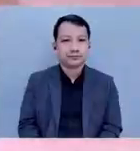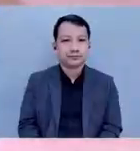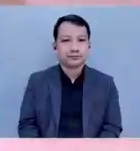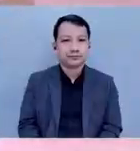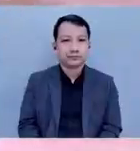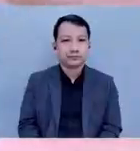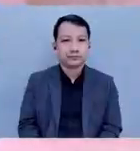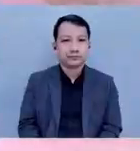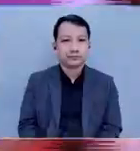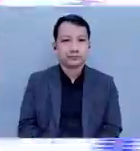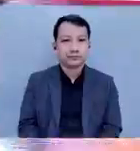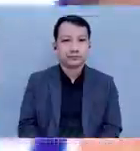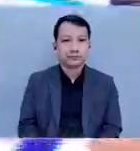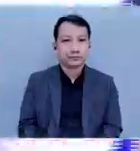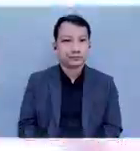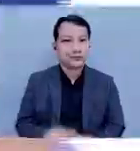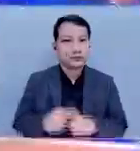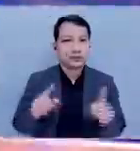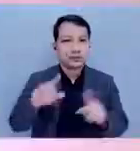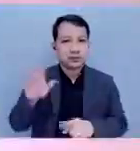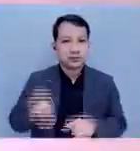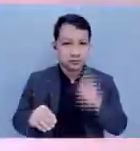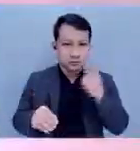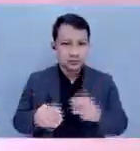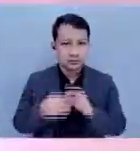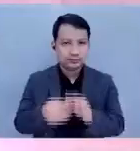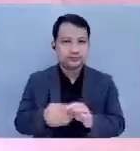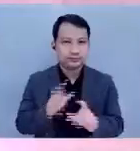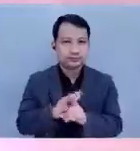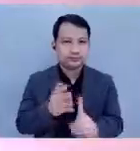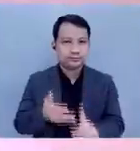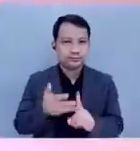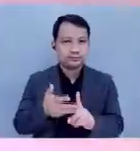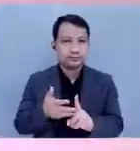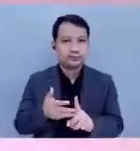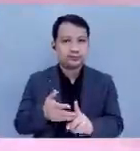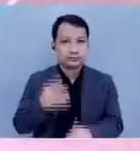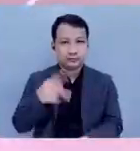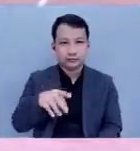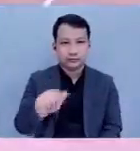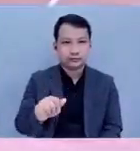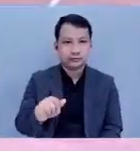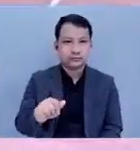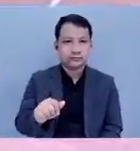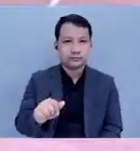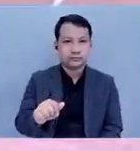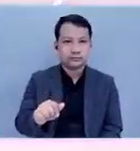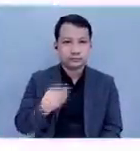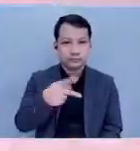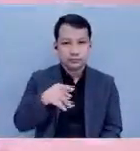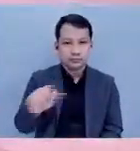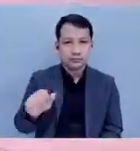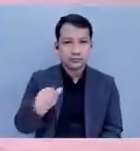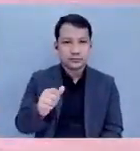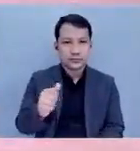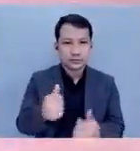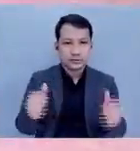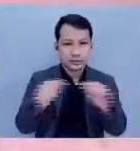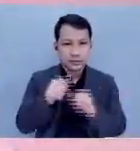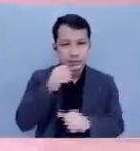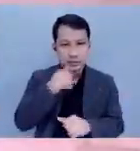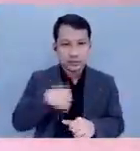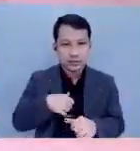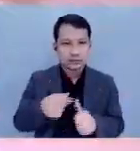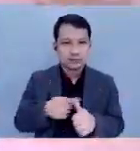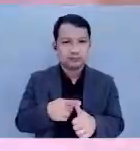Kakaibang Blackwater Bossing Squad ang nasaksihan ng fans sa unang laro ng PBA Commissioner's Cup sa PhilSports Arena kahapon. First quarter